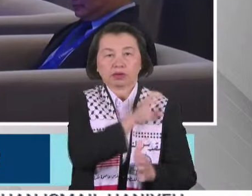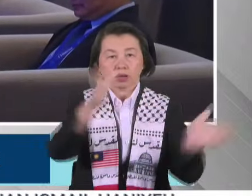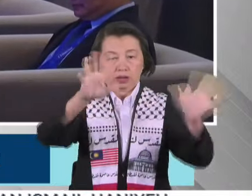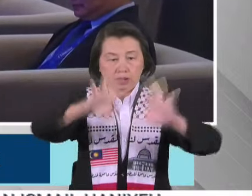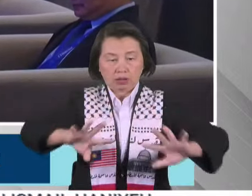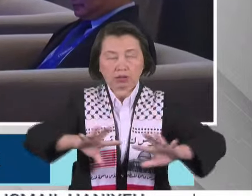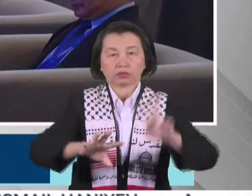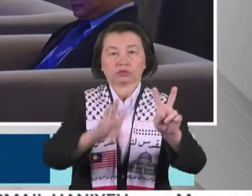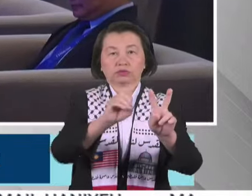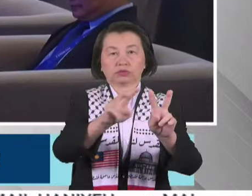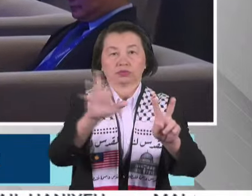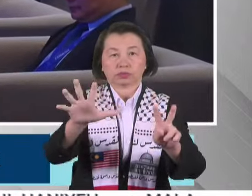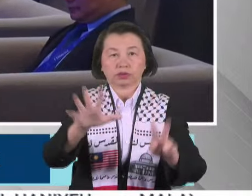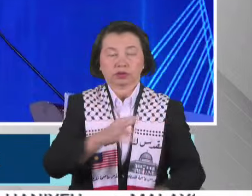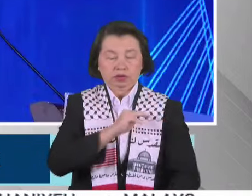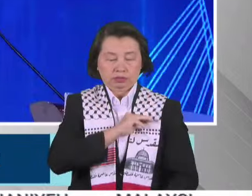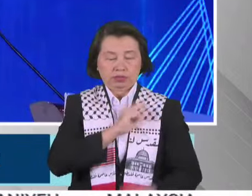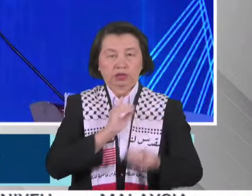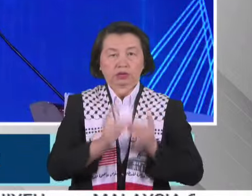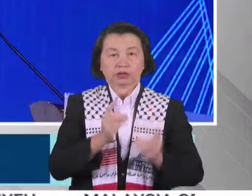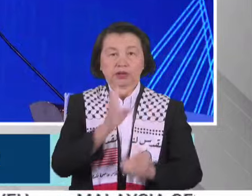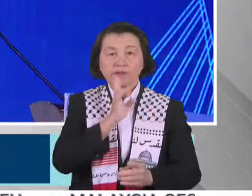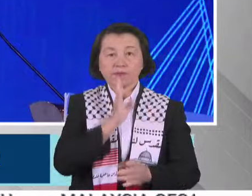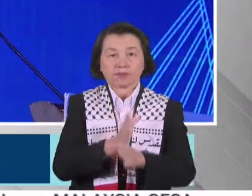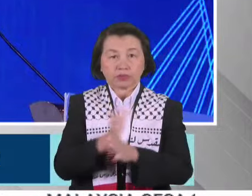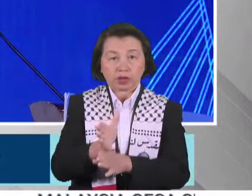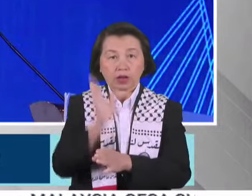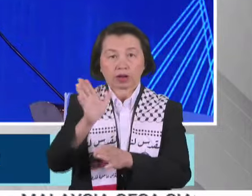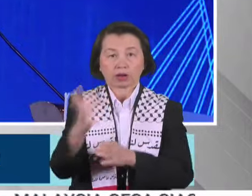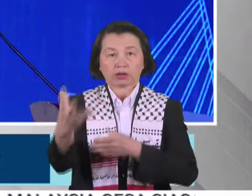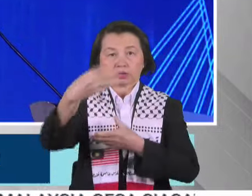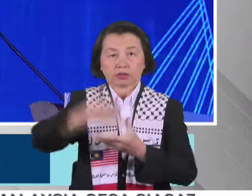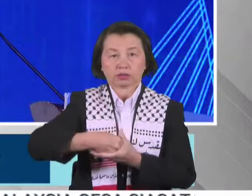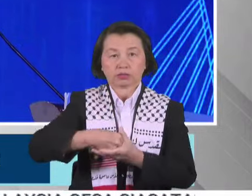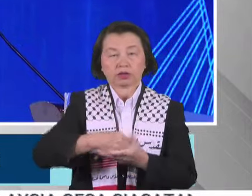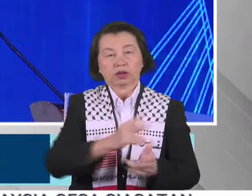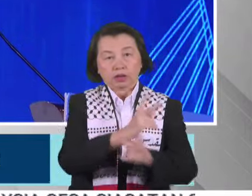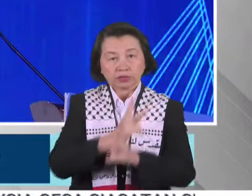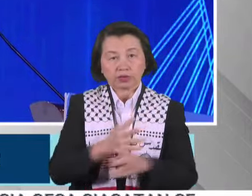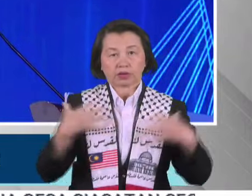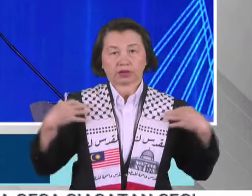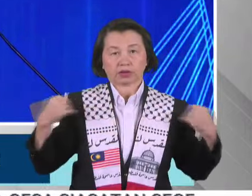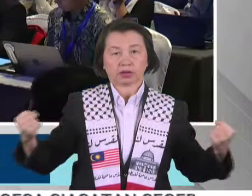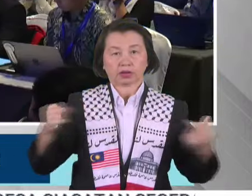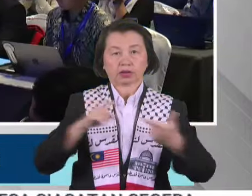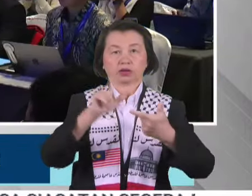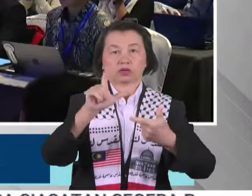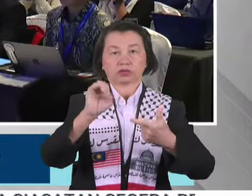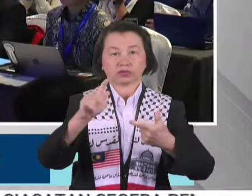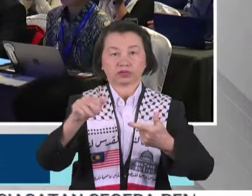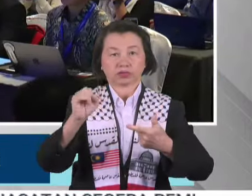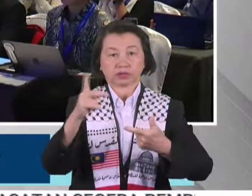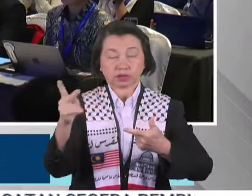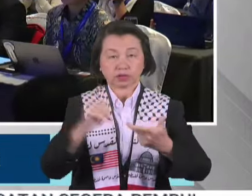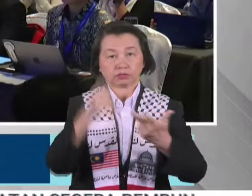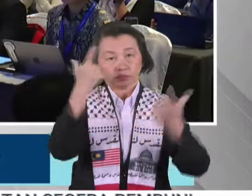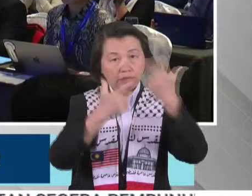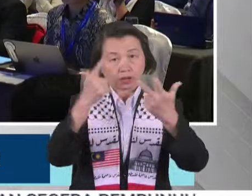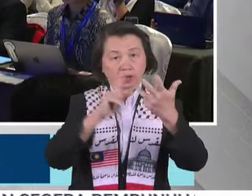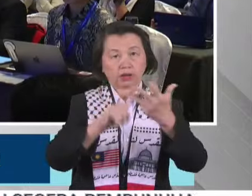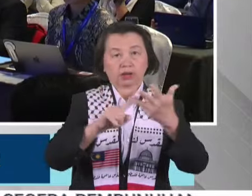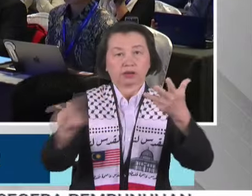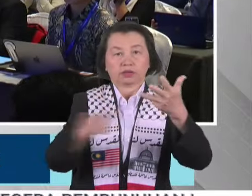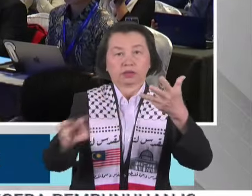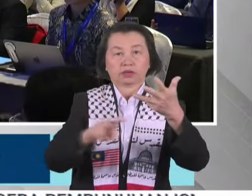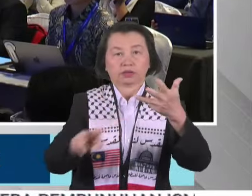pada 2025. Menteri Digital berkata sektor yang akan terlibat antaranya penjagaan kesihatan, logistik, pelancongan